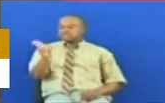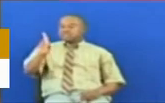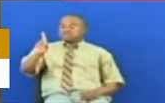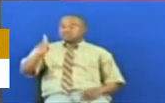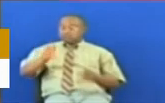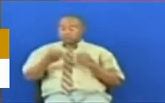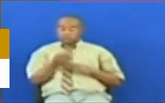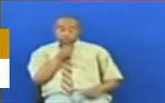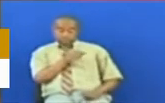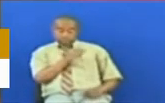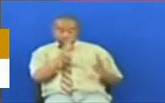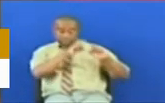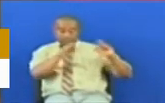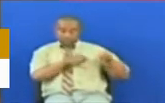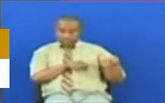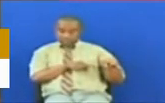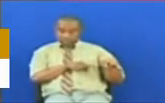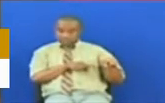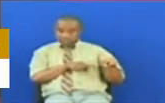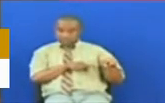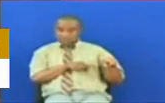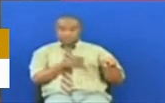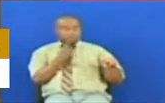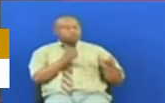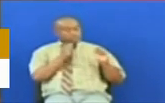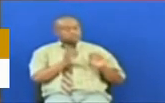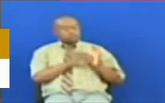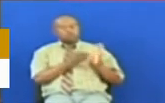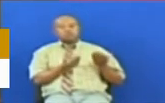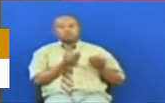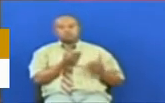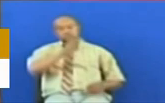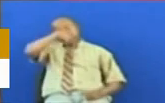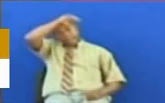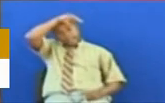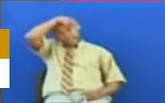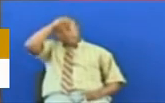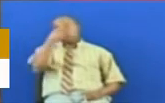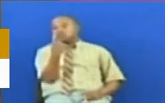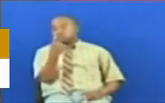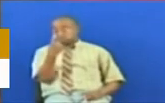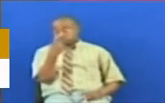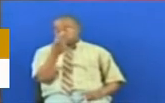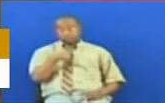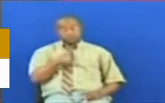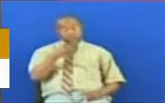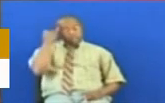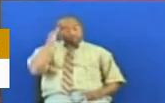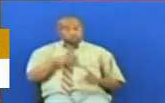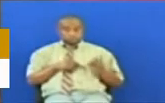ni kwamba imekaa tu kwamba awe ana hold first degree, lakini nashauri mheshimiwa speaker ni